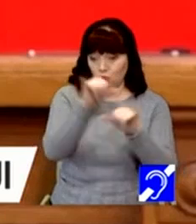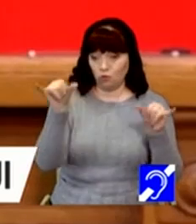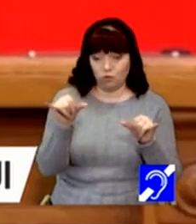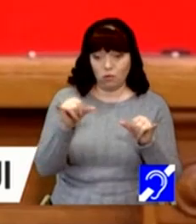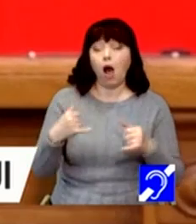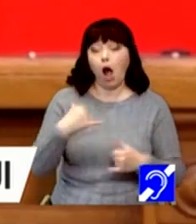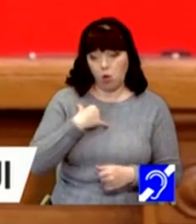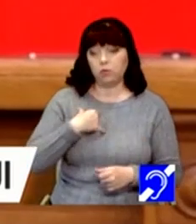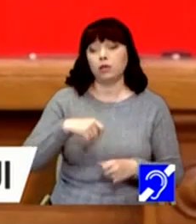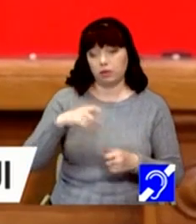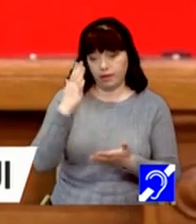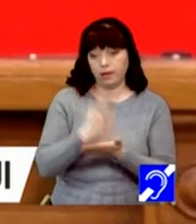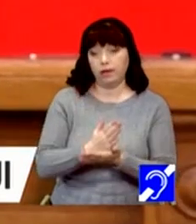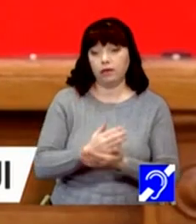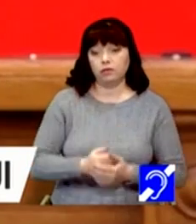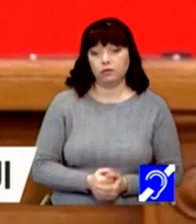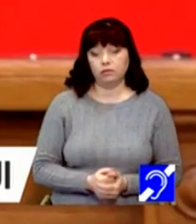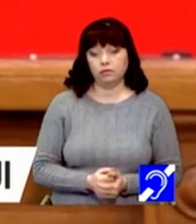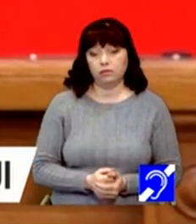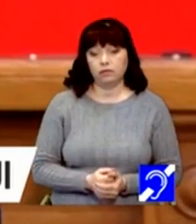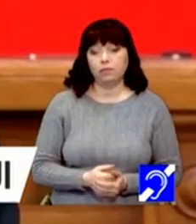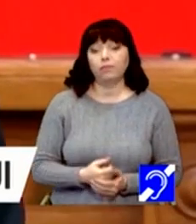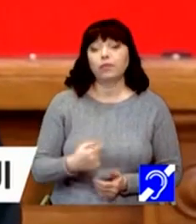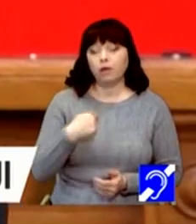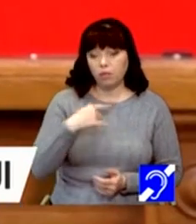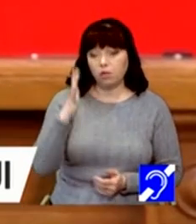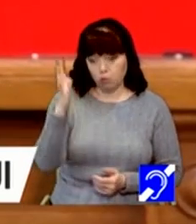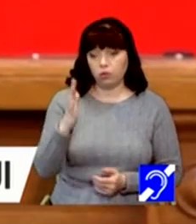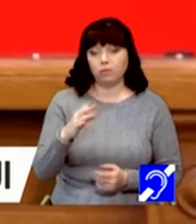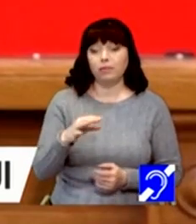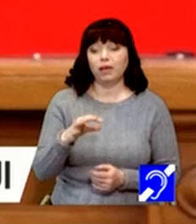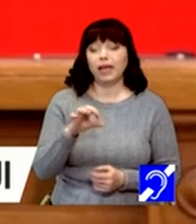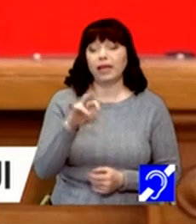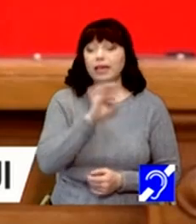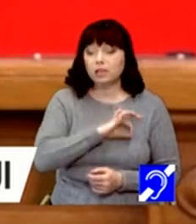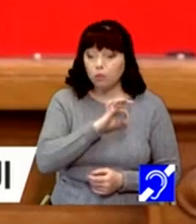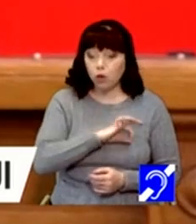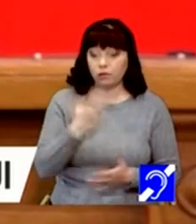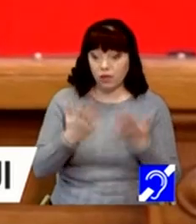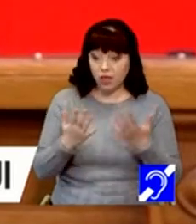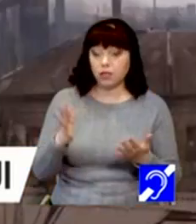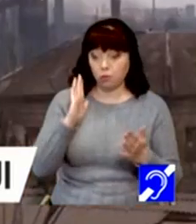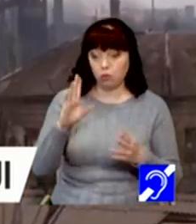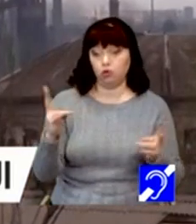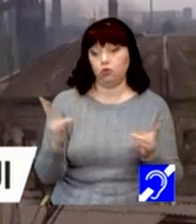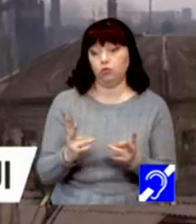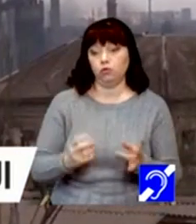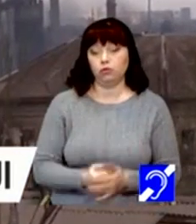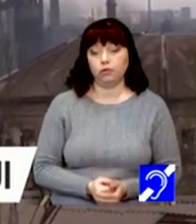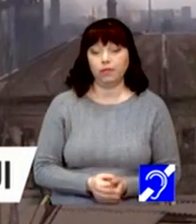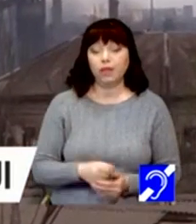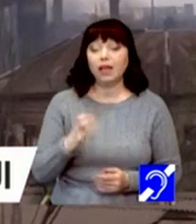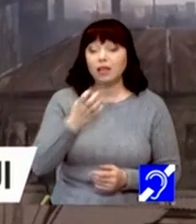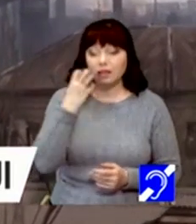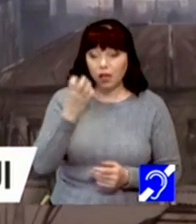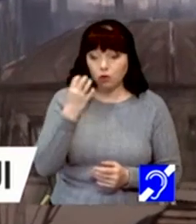tu Am fost să ne Bogdan IBM in his powers which este foarte multă în